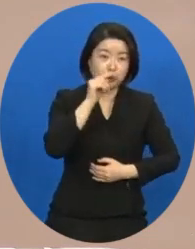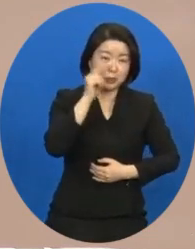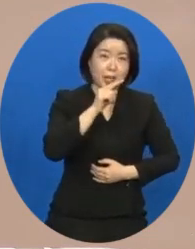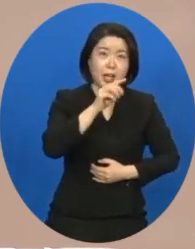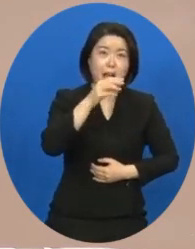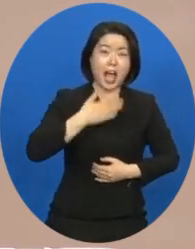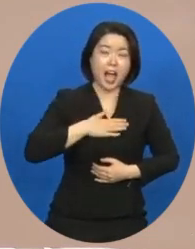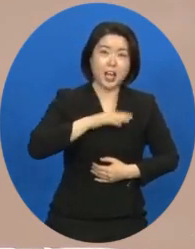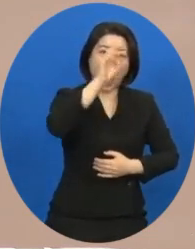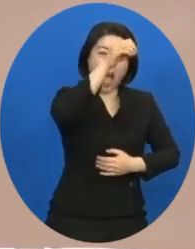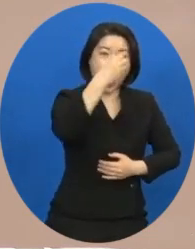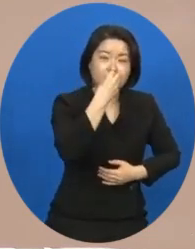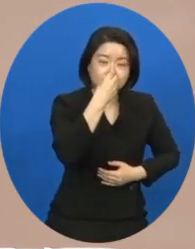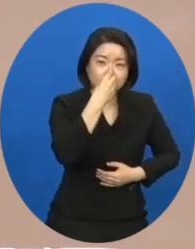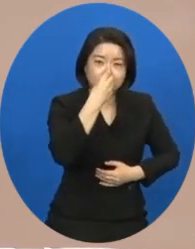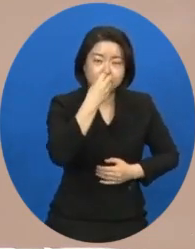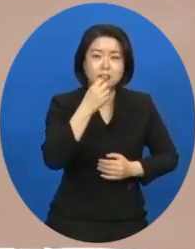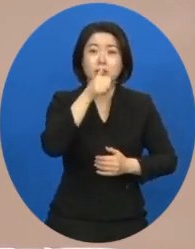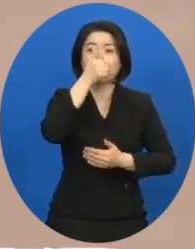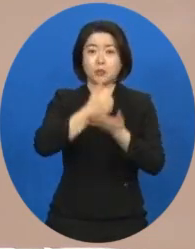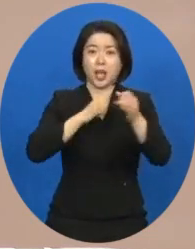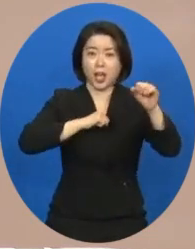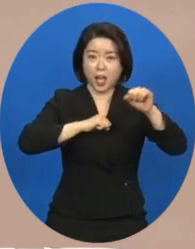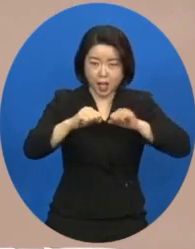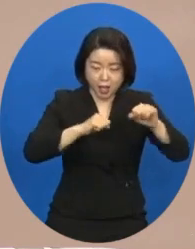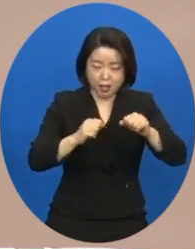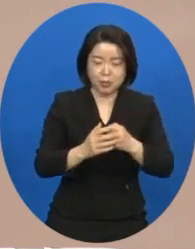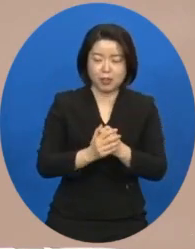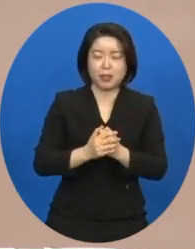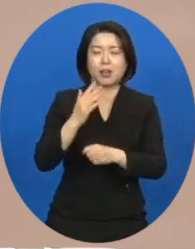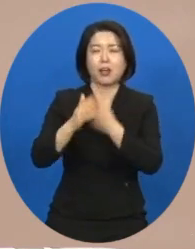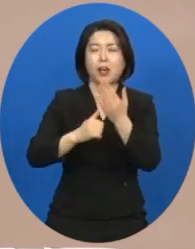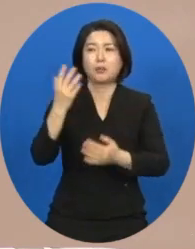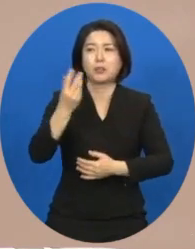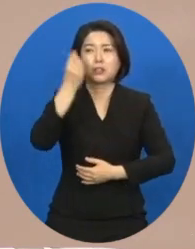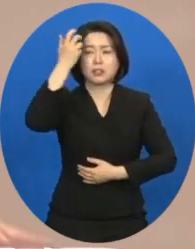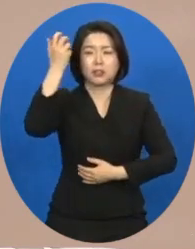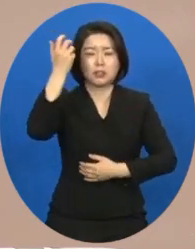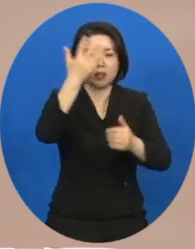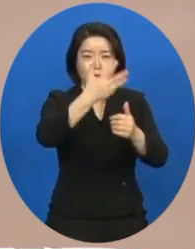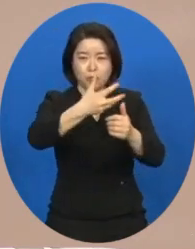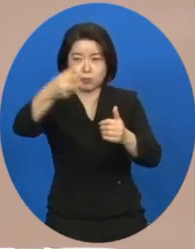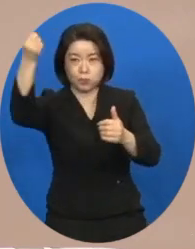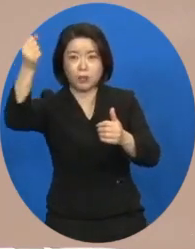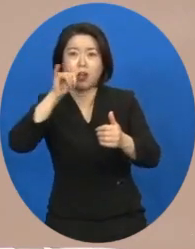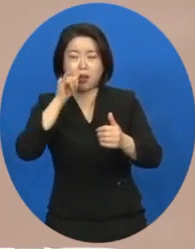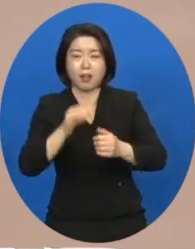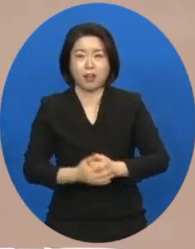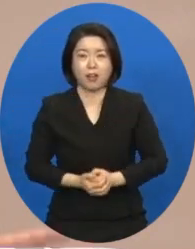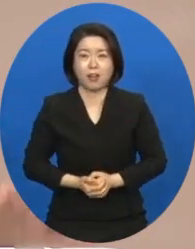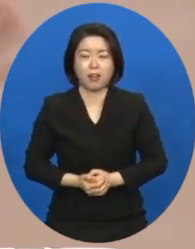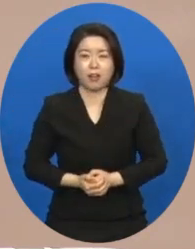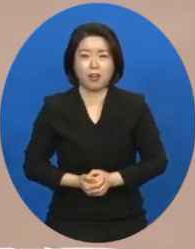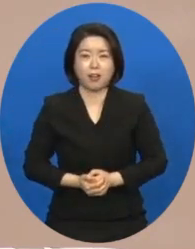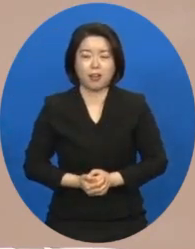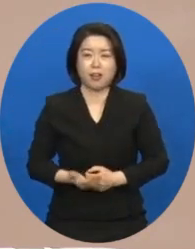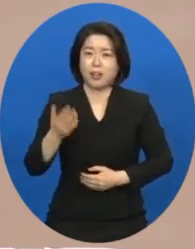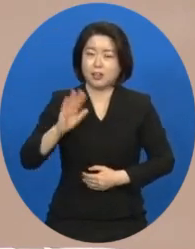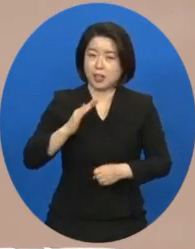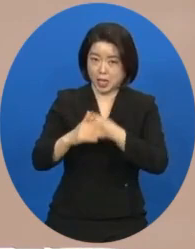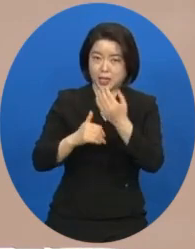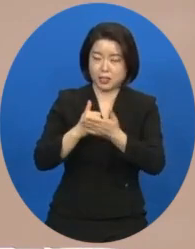짓게 되면서 하나님이 성령을 거두어 가셨습니다. 그런데 하나님께서